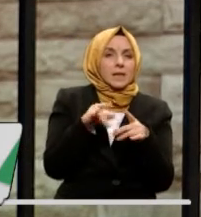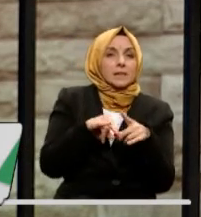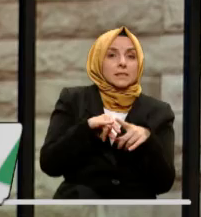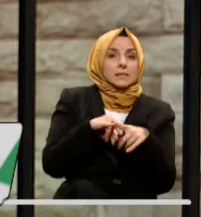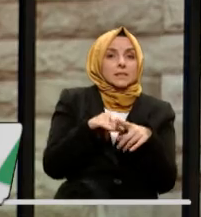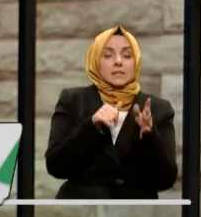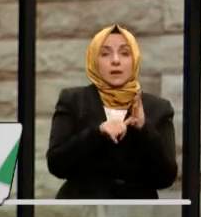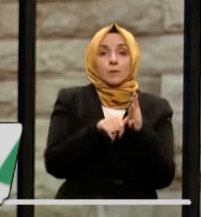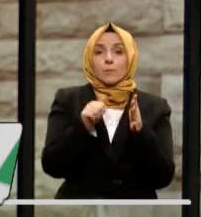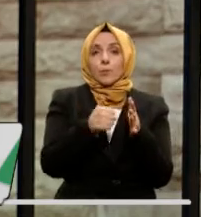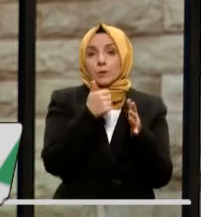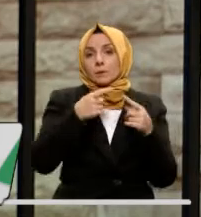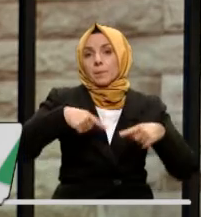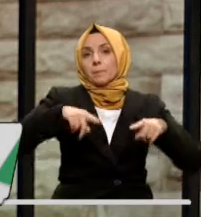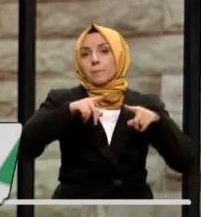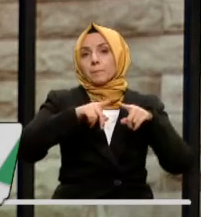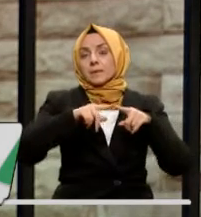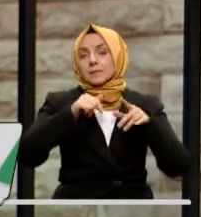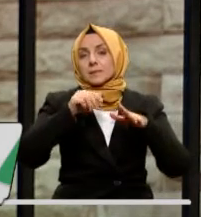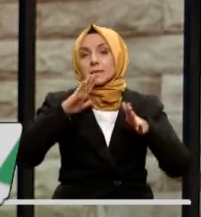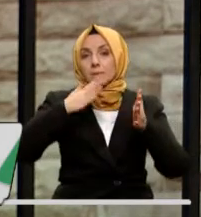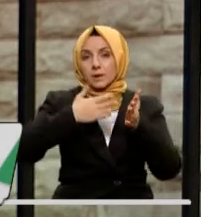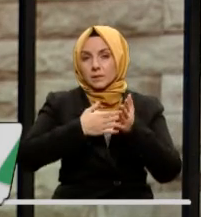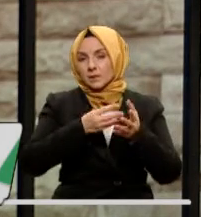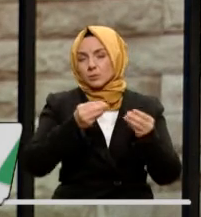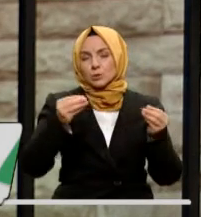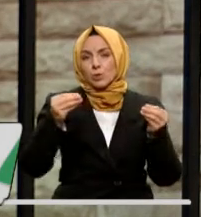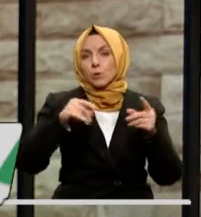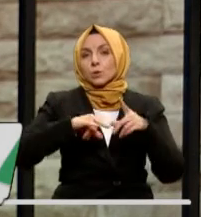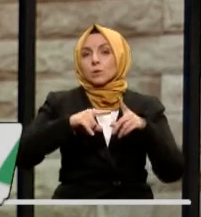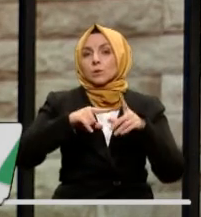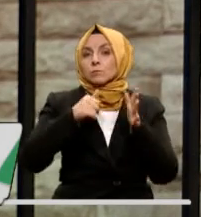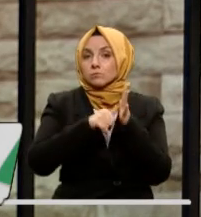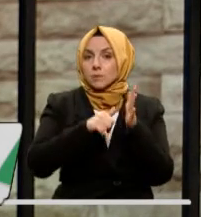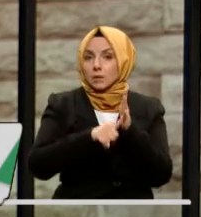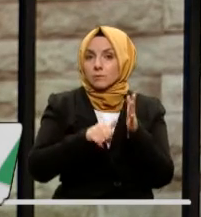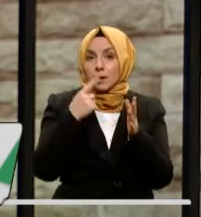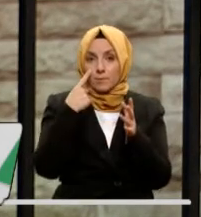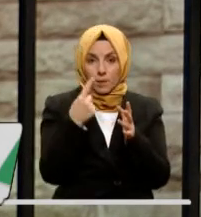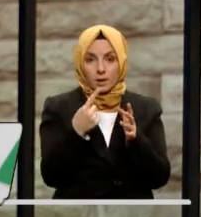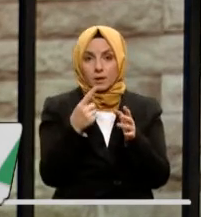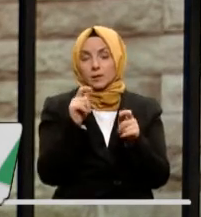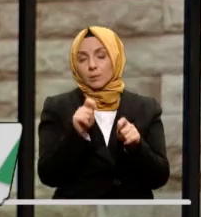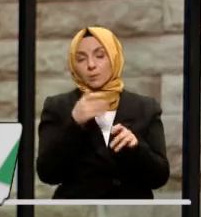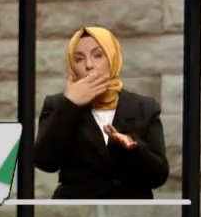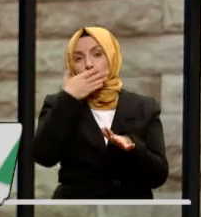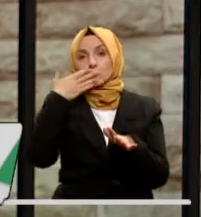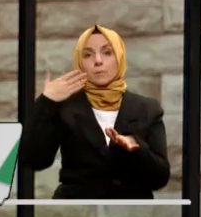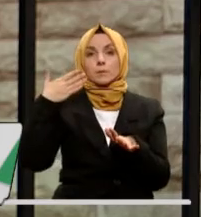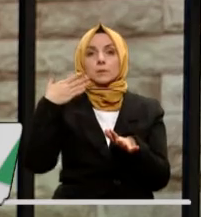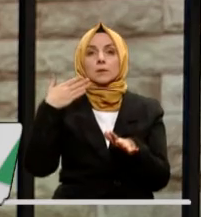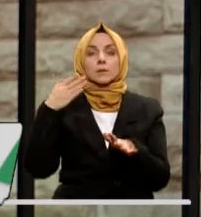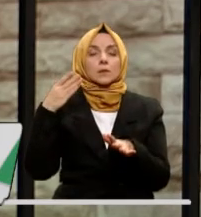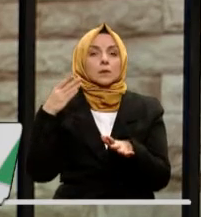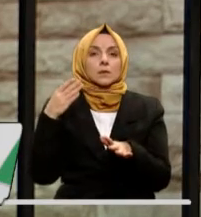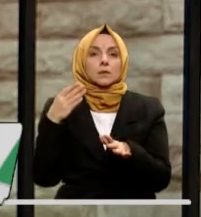ibadetlerimizin pek çoğunu takvim üzerinden yapıyoruz işte Ramazan orucunun tutulması yani Ramazan